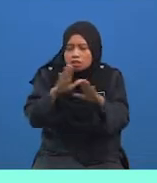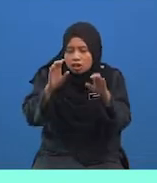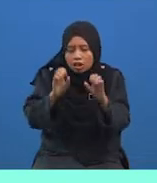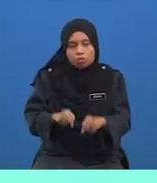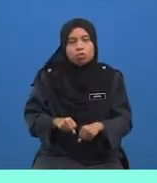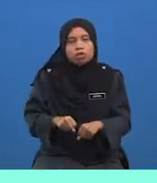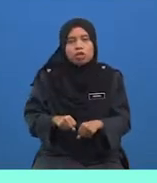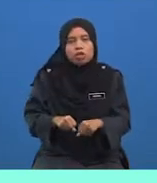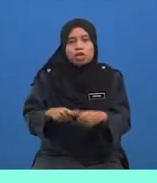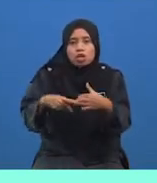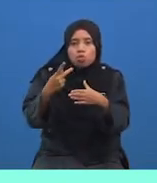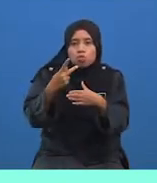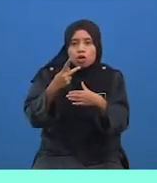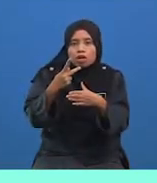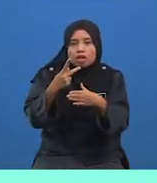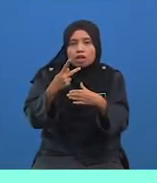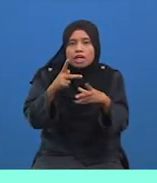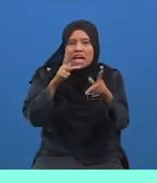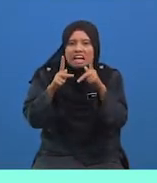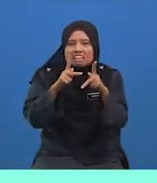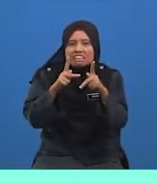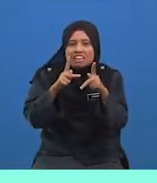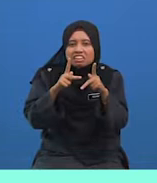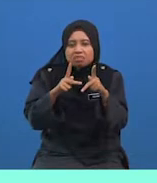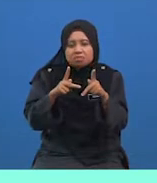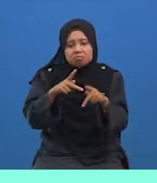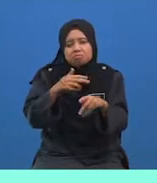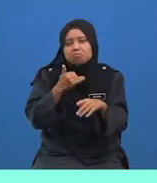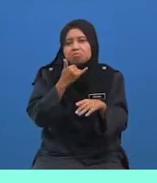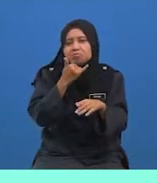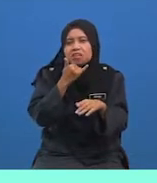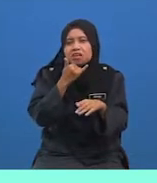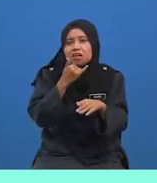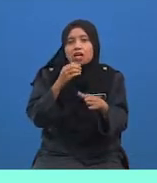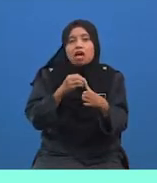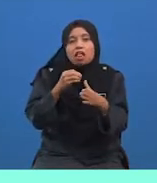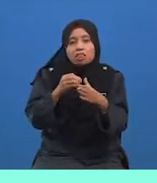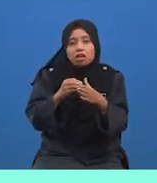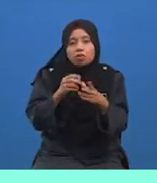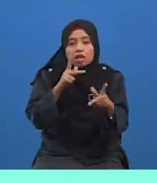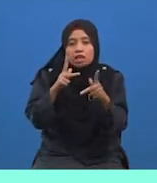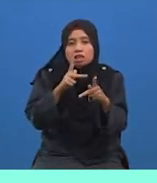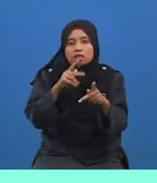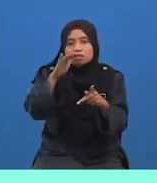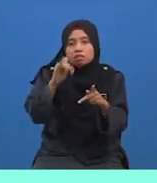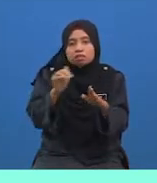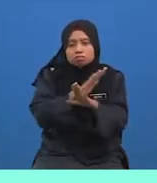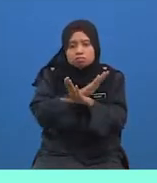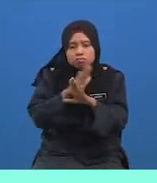boleh mengeluarkan kata-kata kesat ataupun kata-kata